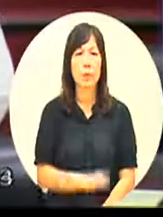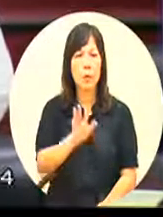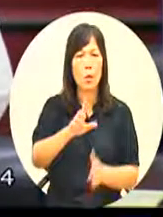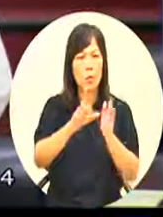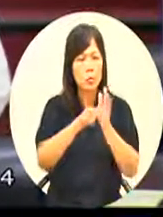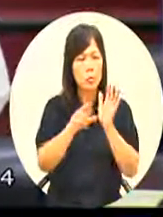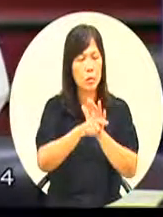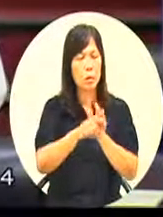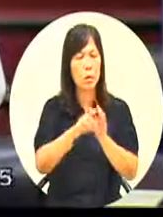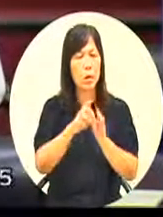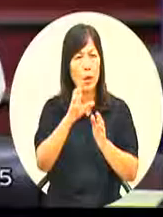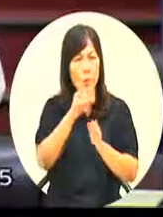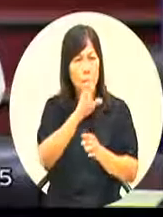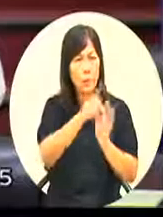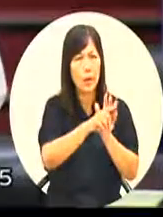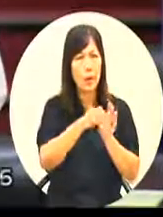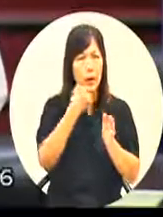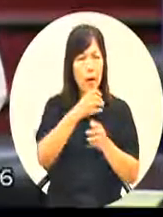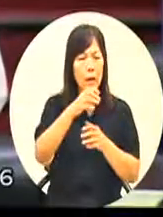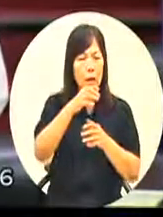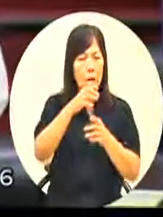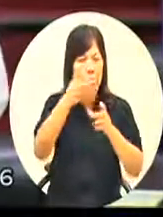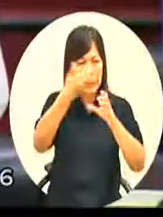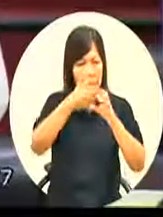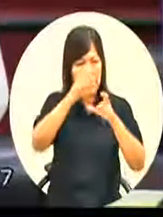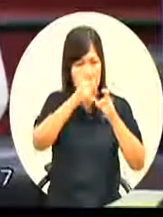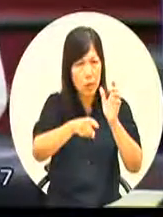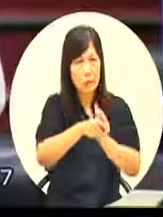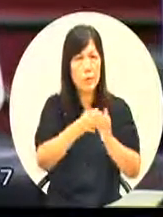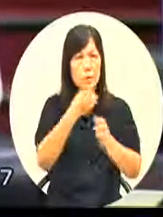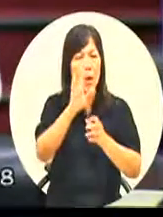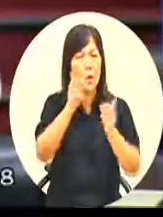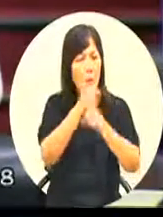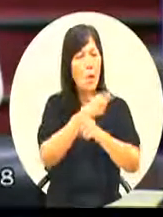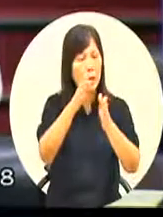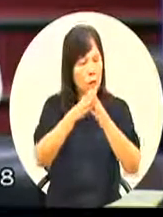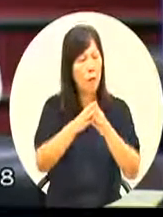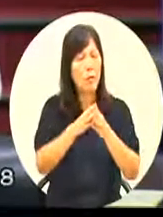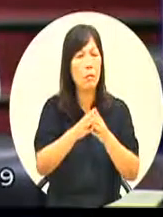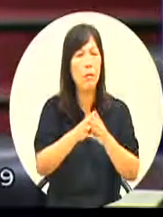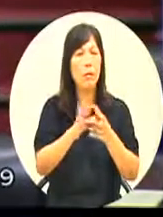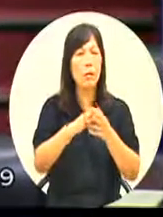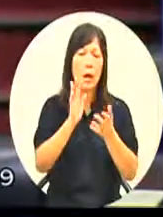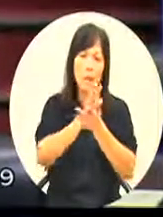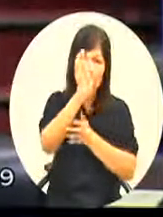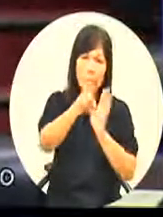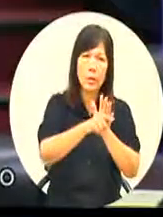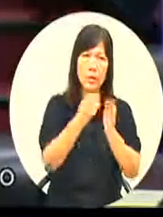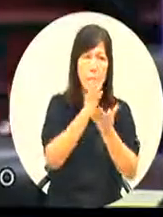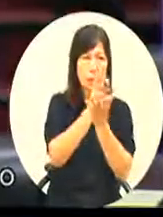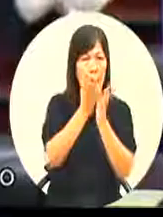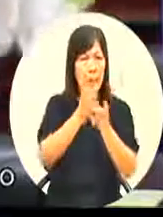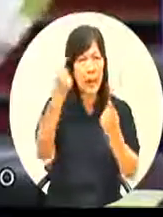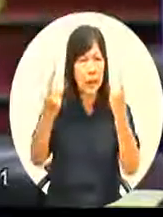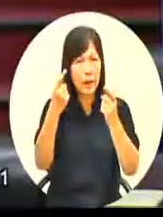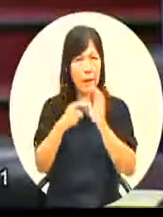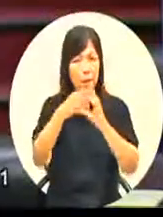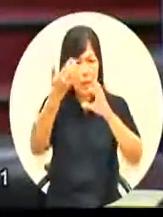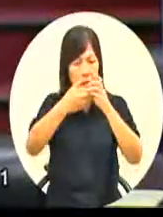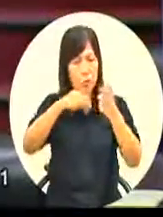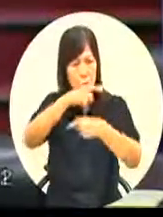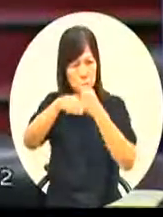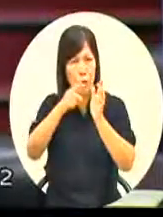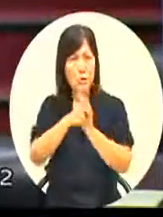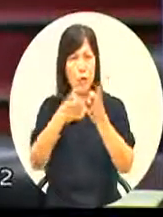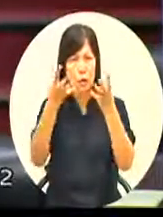接到、这个系统业者说、你们要赶快换、我们未来、这个类比的电视台要转换为